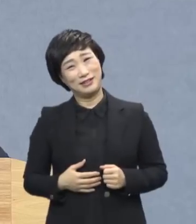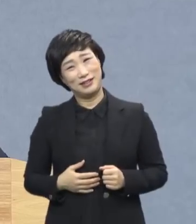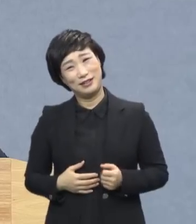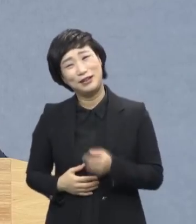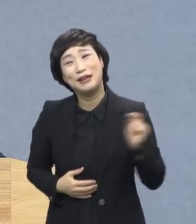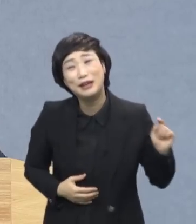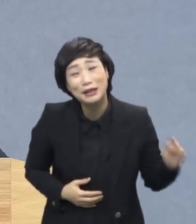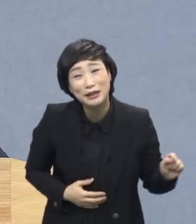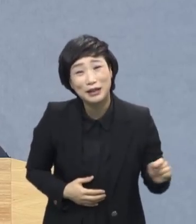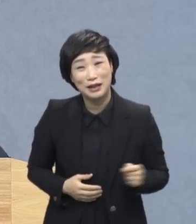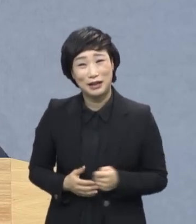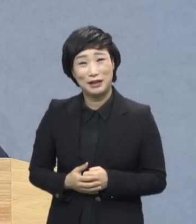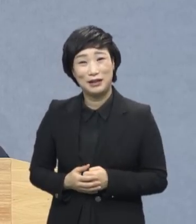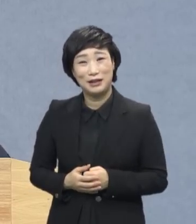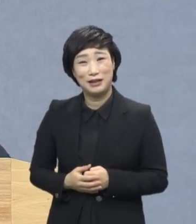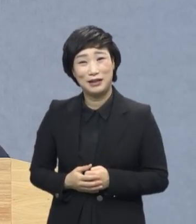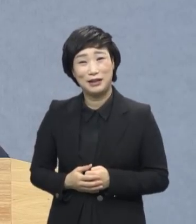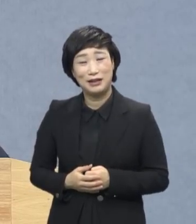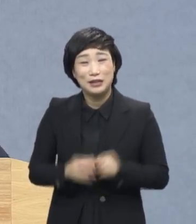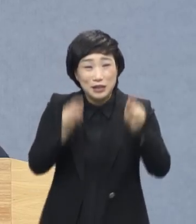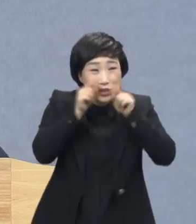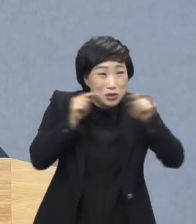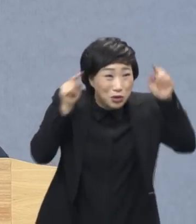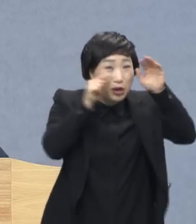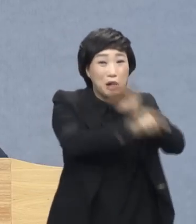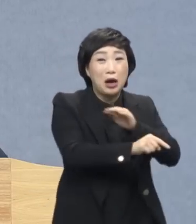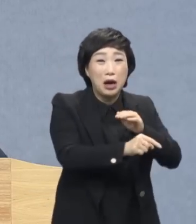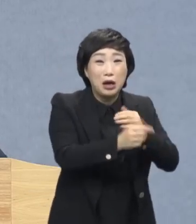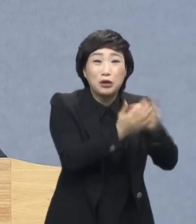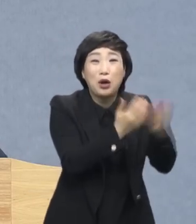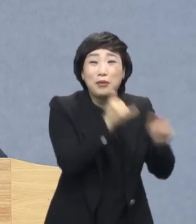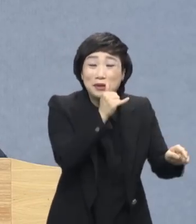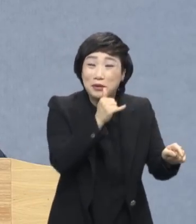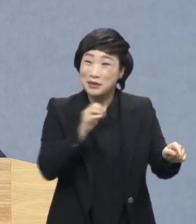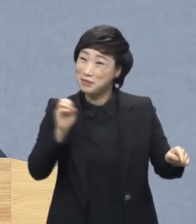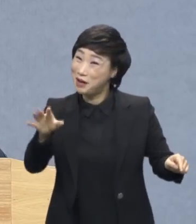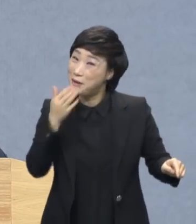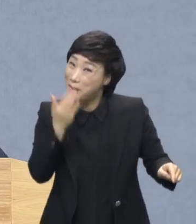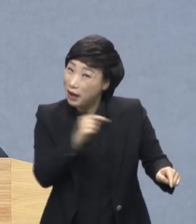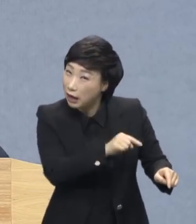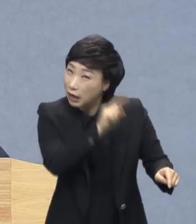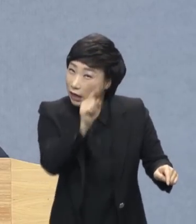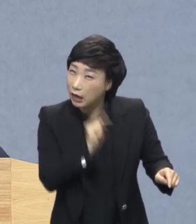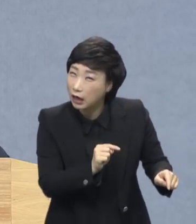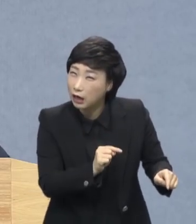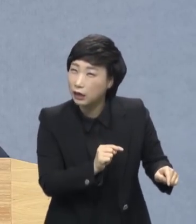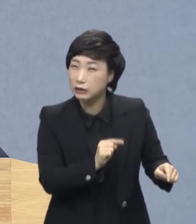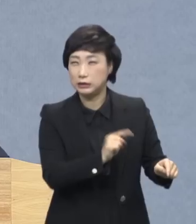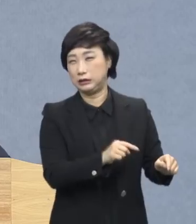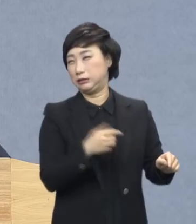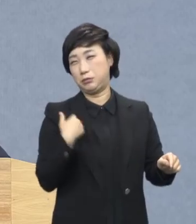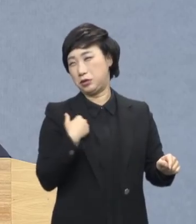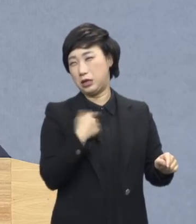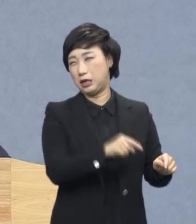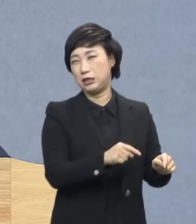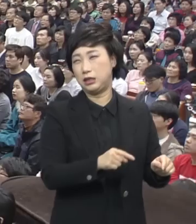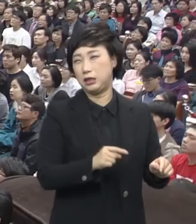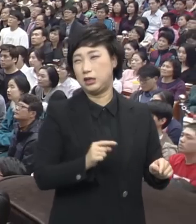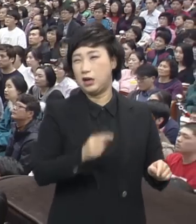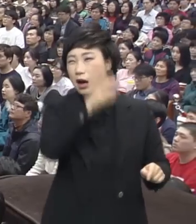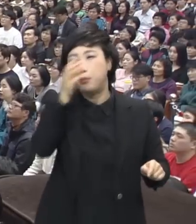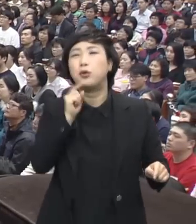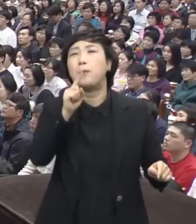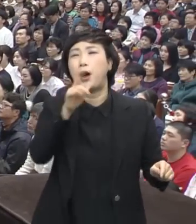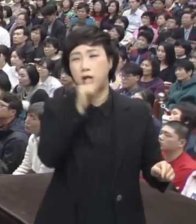그 사람이 지옥의 경험이 있으면 그런 말 하겠니? 지옥의 경험이 없으니까 그런 말이오.